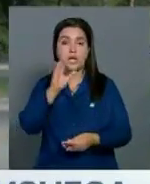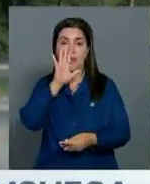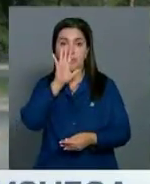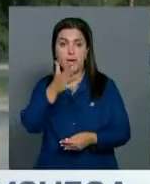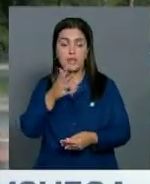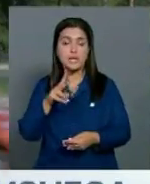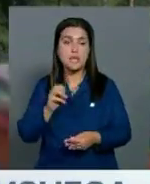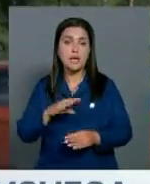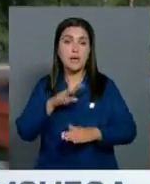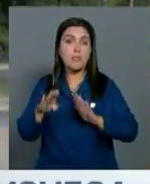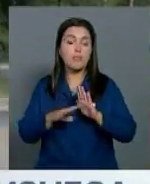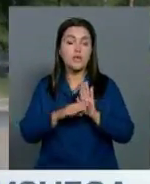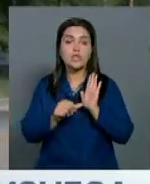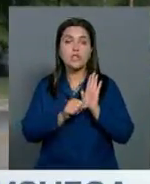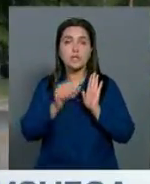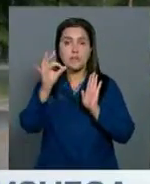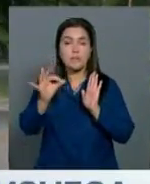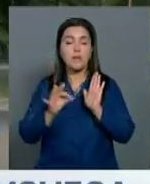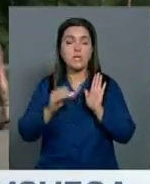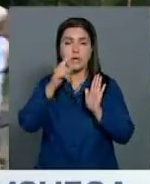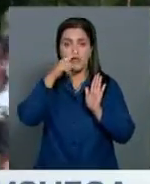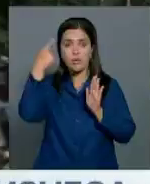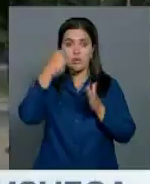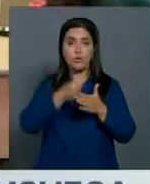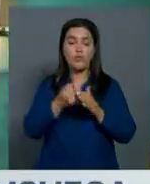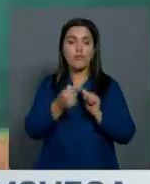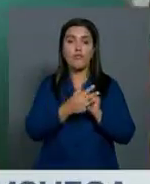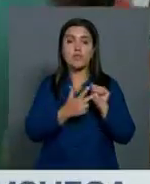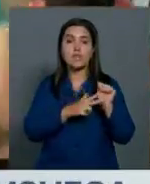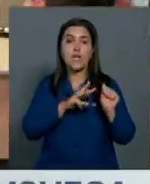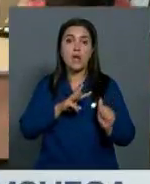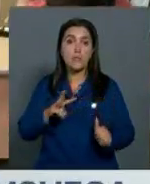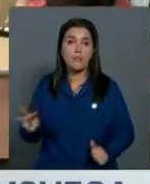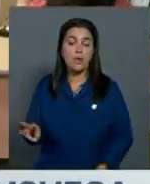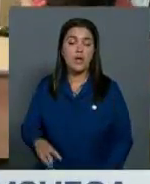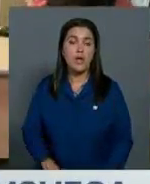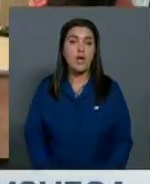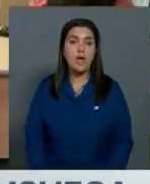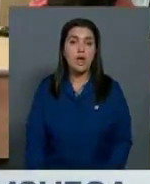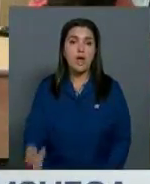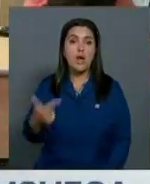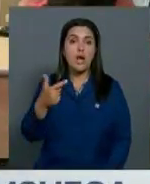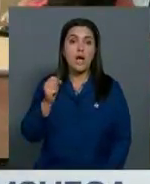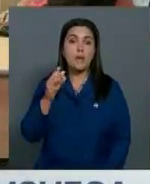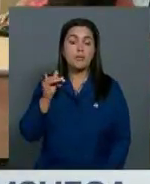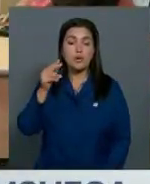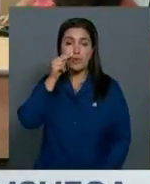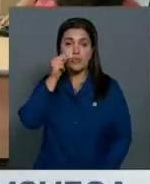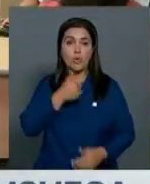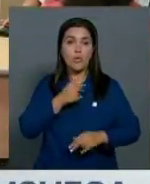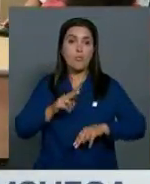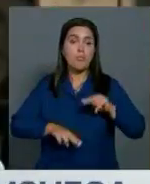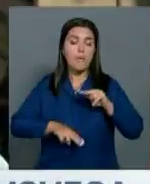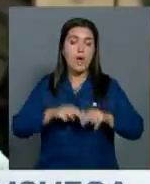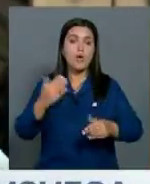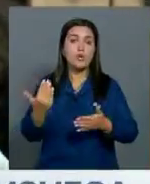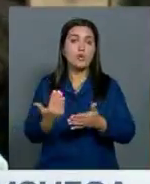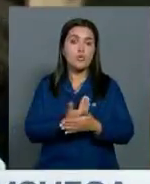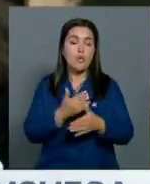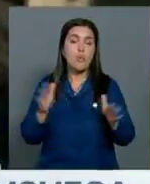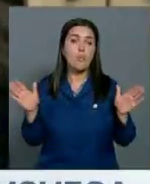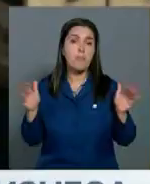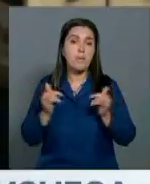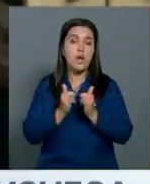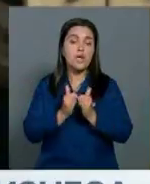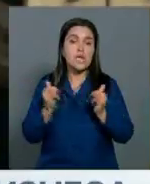лет под 6% годовых до 18 миллионов. Галиулла Габайдулин вынашивает идею построить новый инкубатор. Почти 20